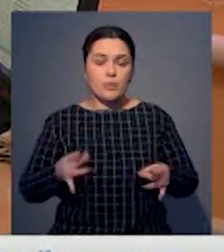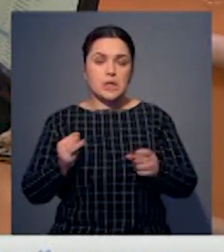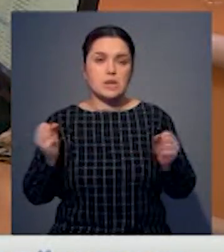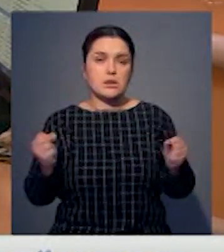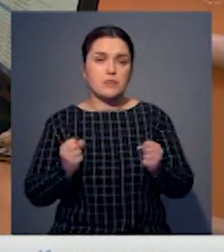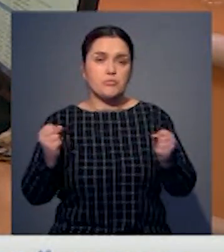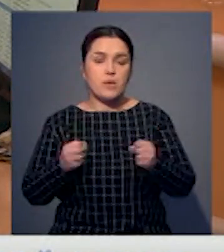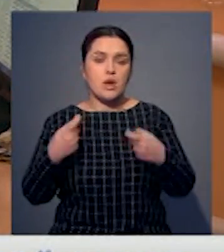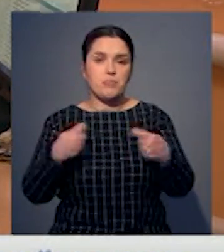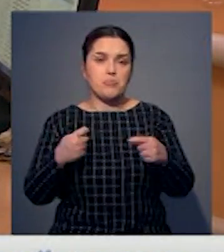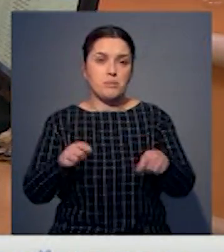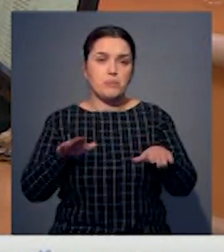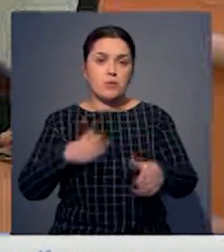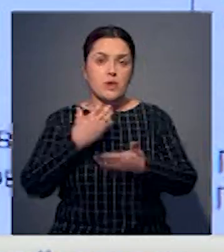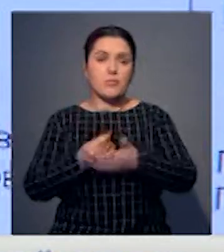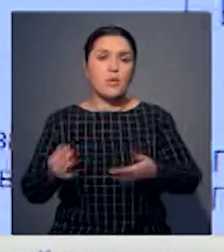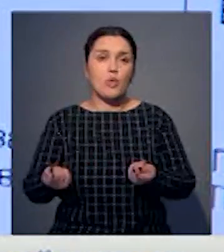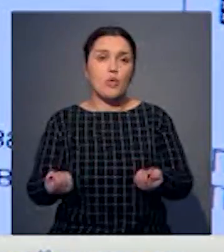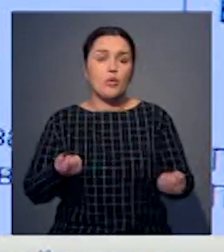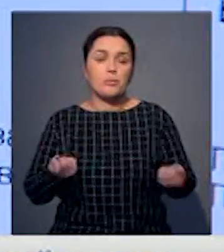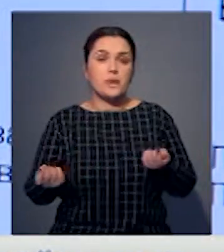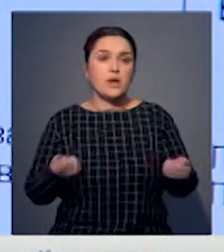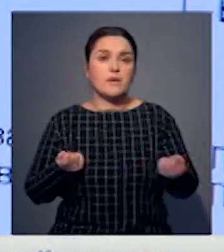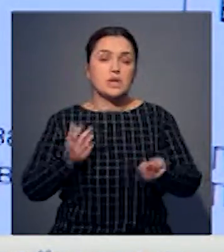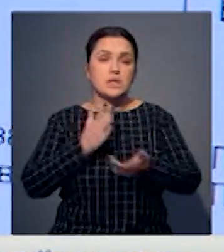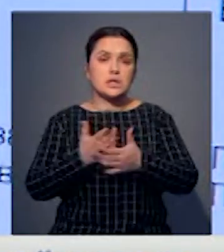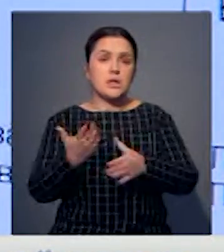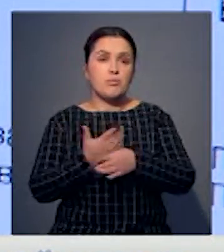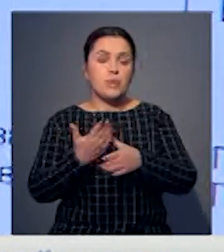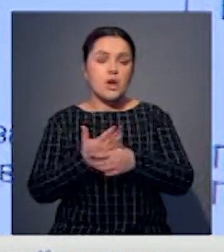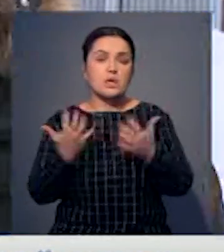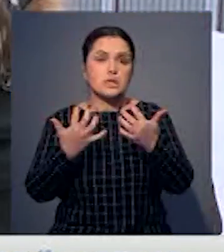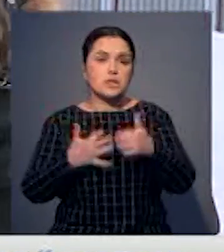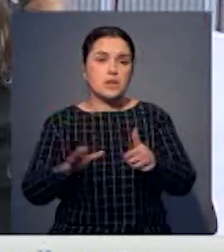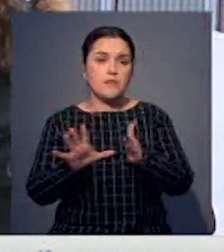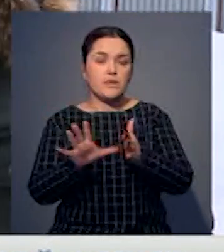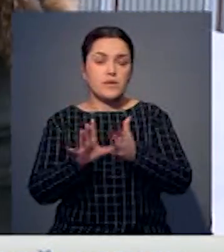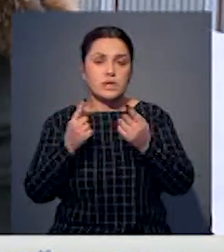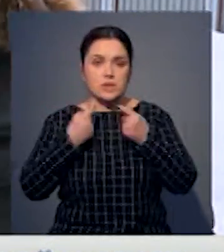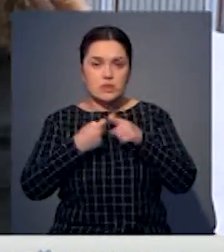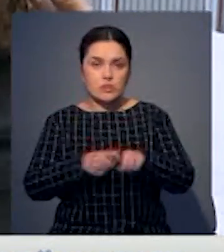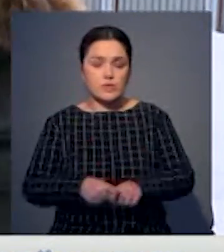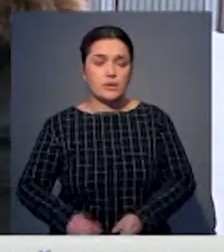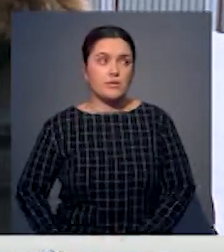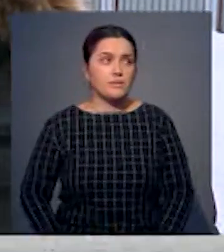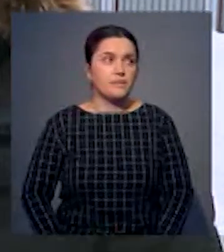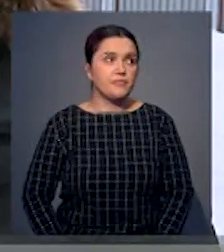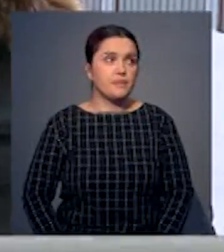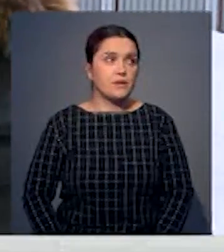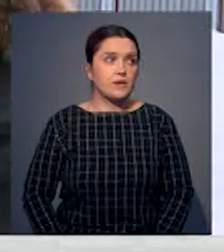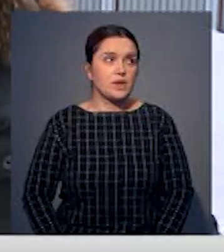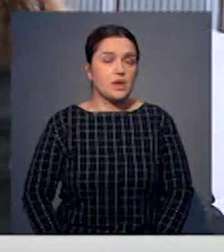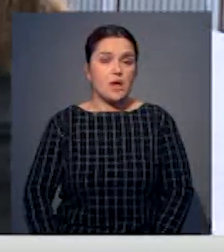Продукция реализуется в области. Управлять производственным процессом людям помогают цифровые технологии. Нам показывают, что нужно